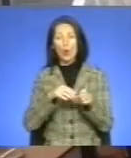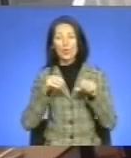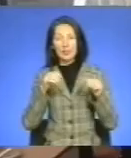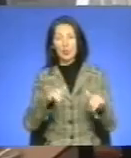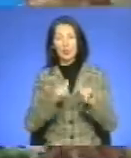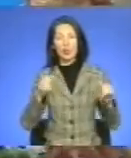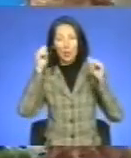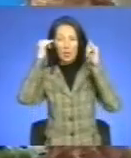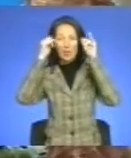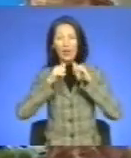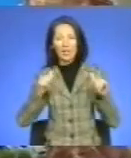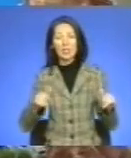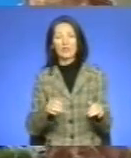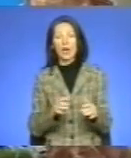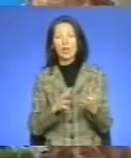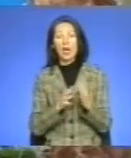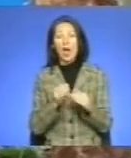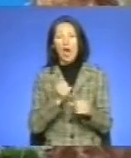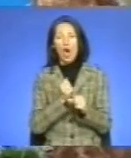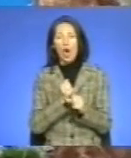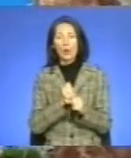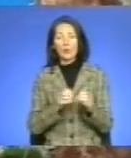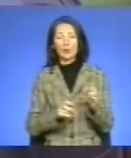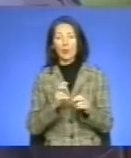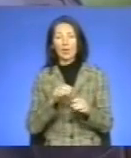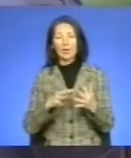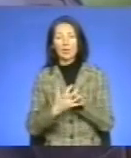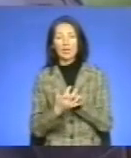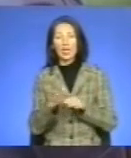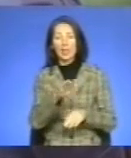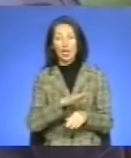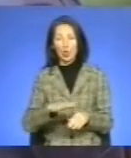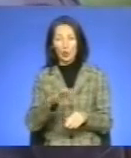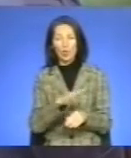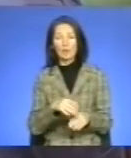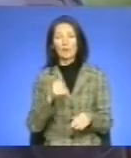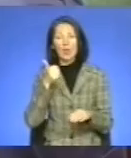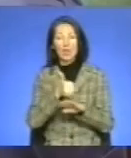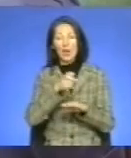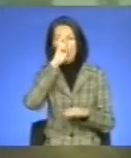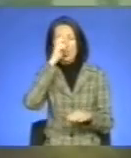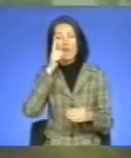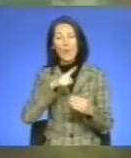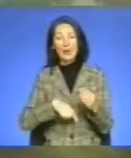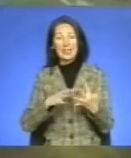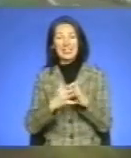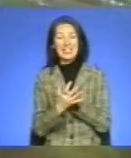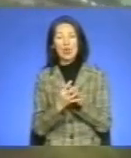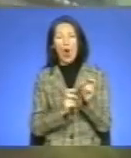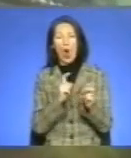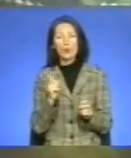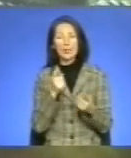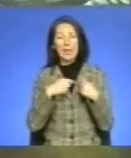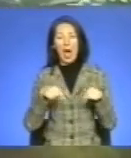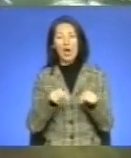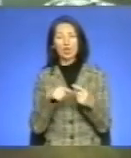розвиток сільських територій. Успішна робота АПК не залишилася поза увагою глави держави. Він впевнений, сільськогосподарська галузь – одна з